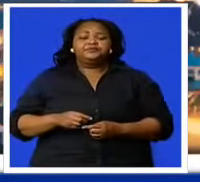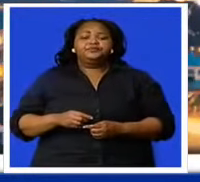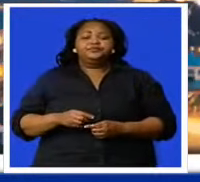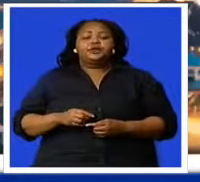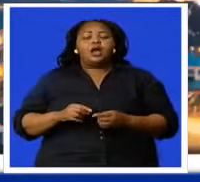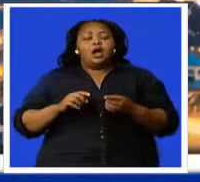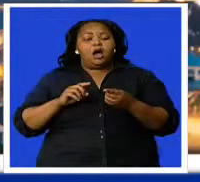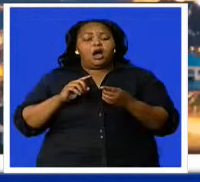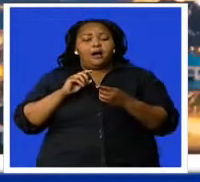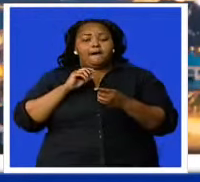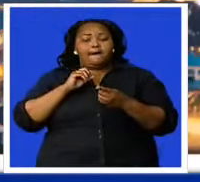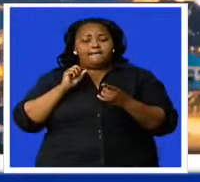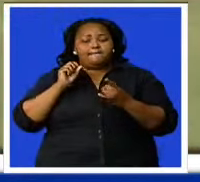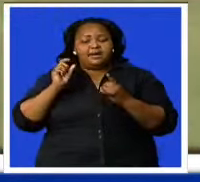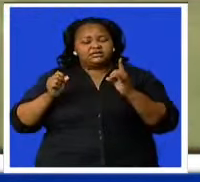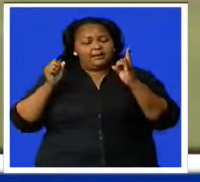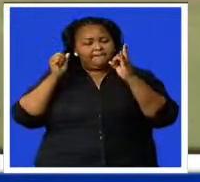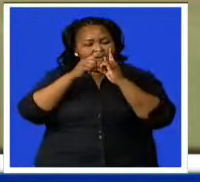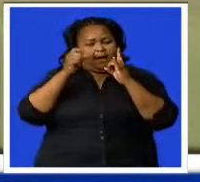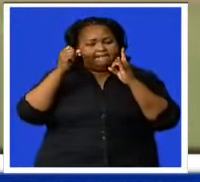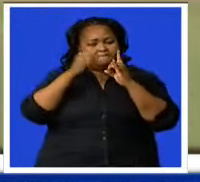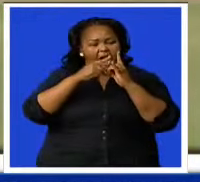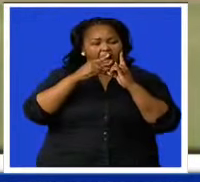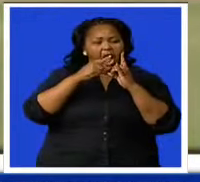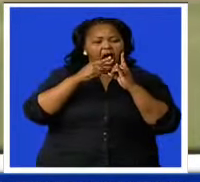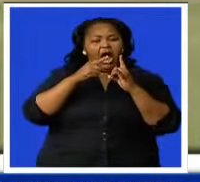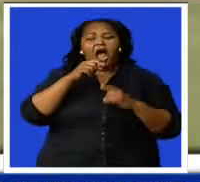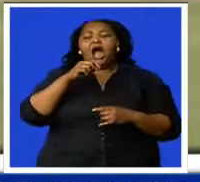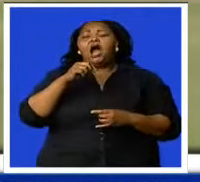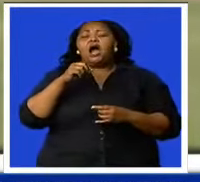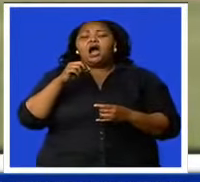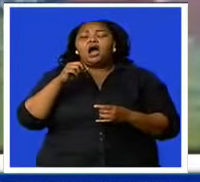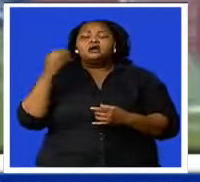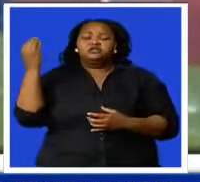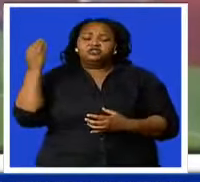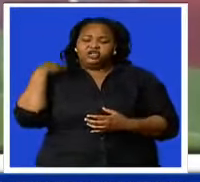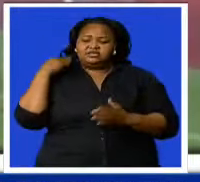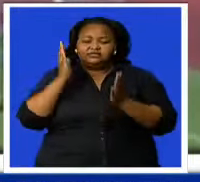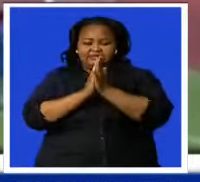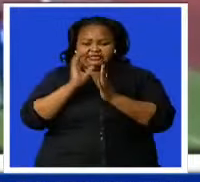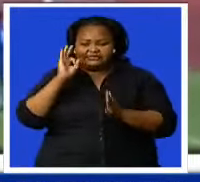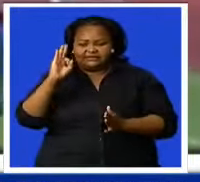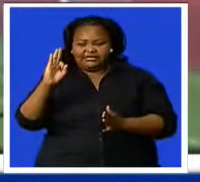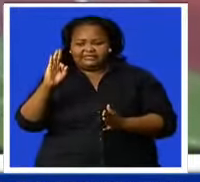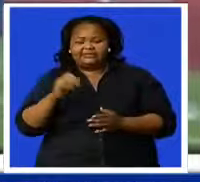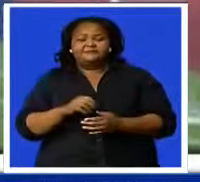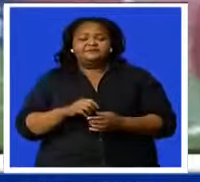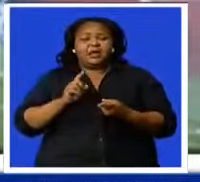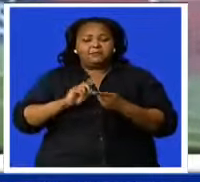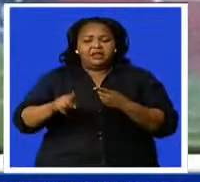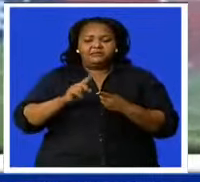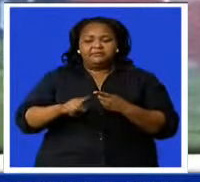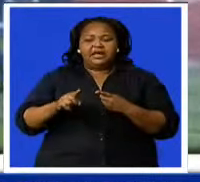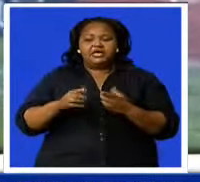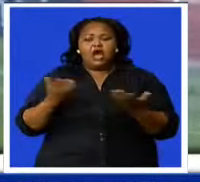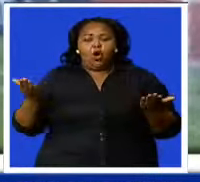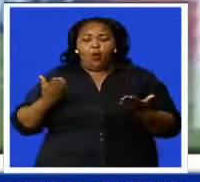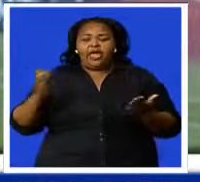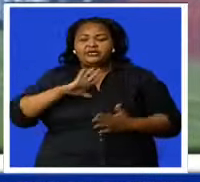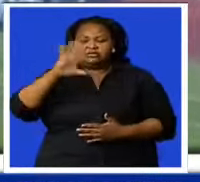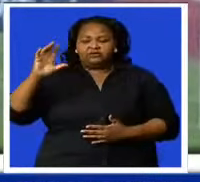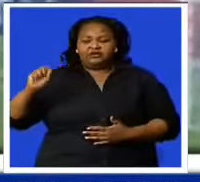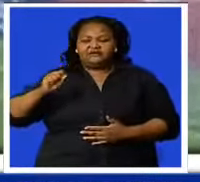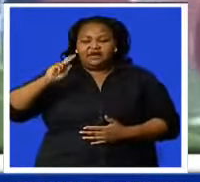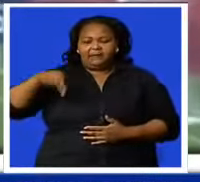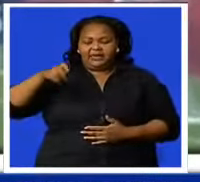Afrika. Emidlalweni yokuqala ngaphansi kwendzebe yeCOSAFA yema under 20 lichubeka kweNingizimu Afrika. Likhethelo